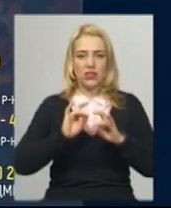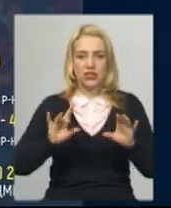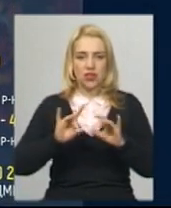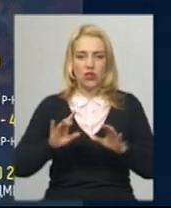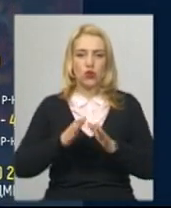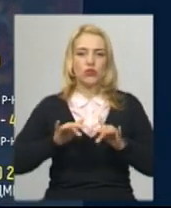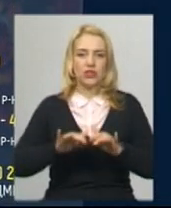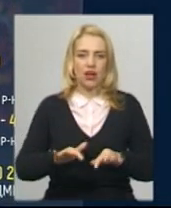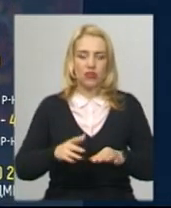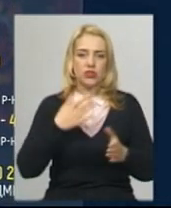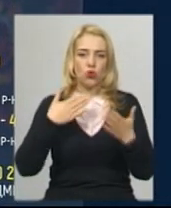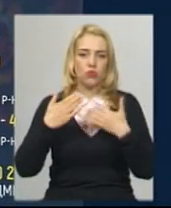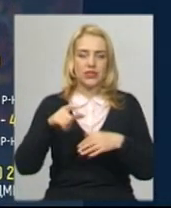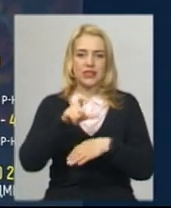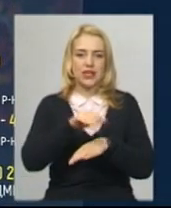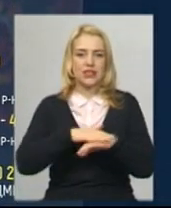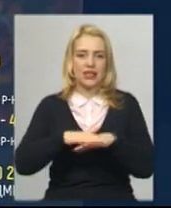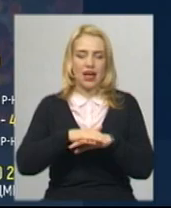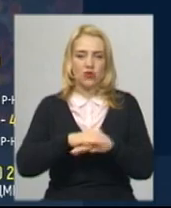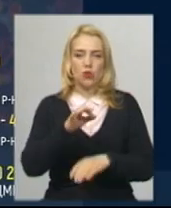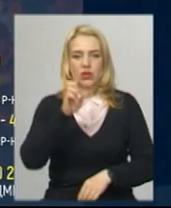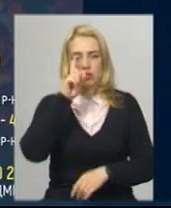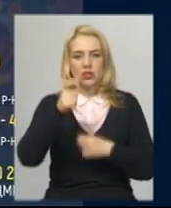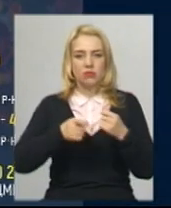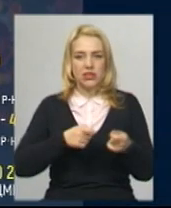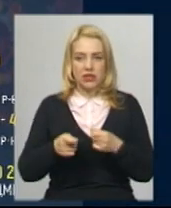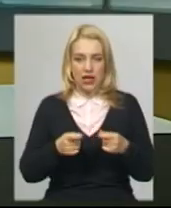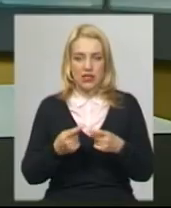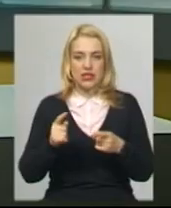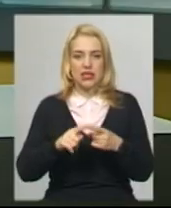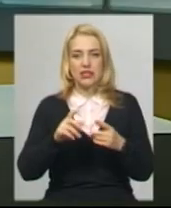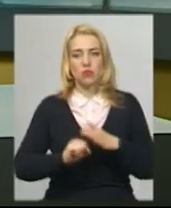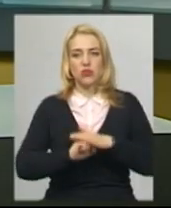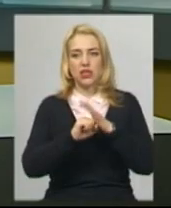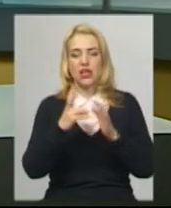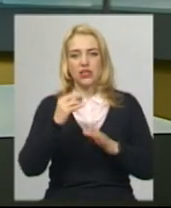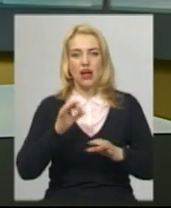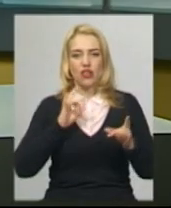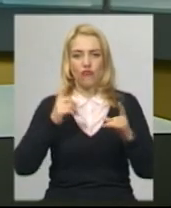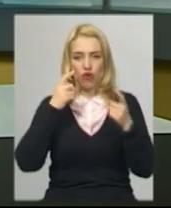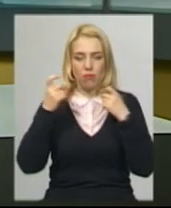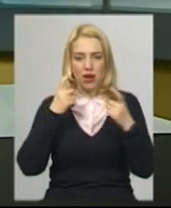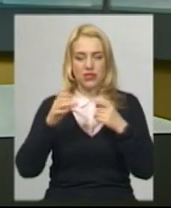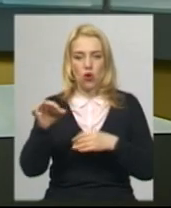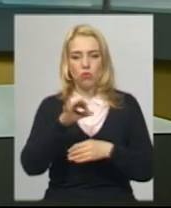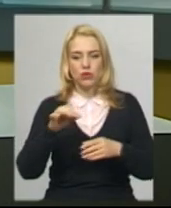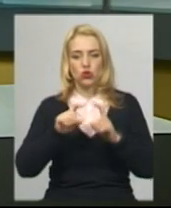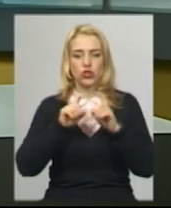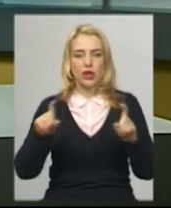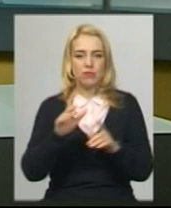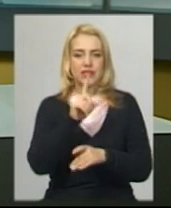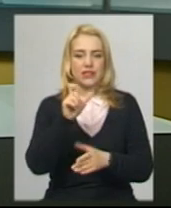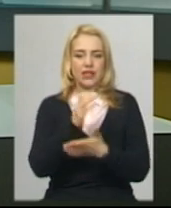та комунікації з громадськістю облдержадміністрації Інна Михайлова з посиланням на інформацію обласного штабу з ліквідації